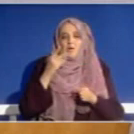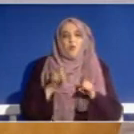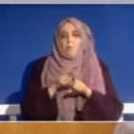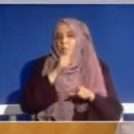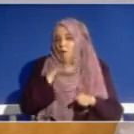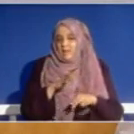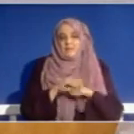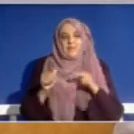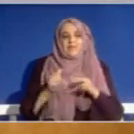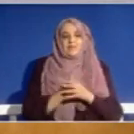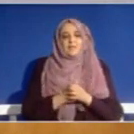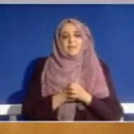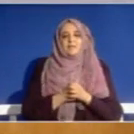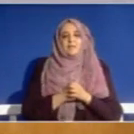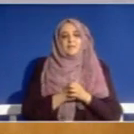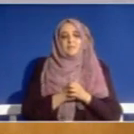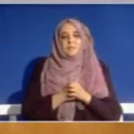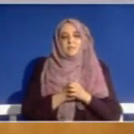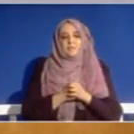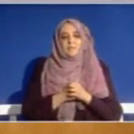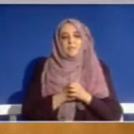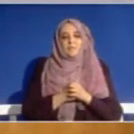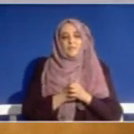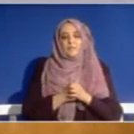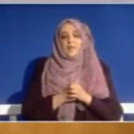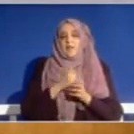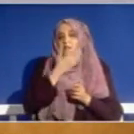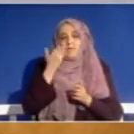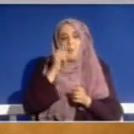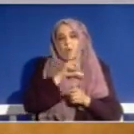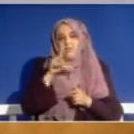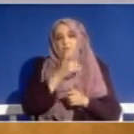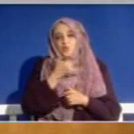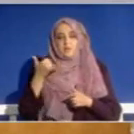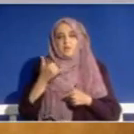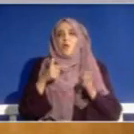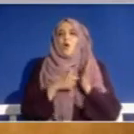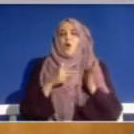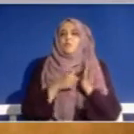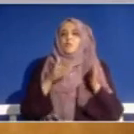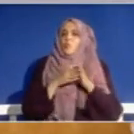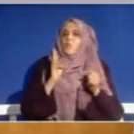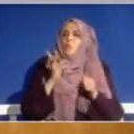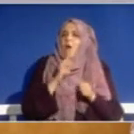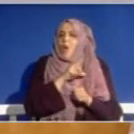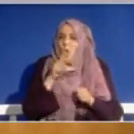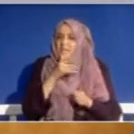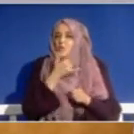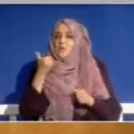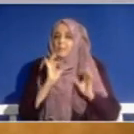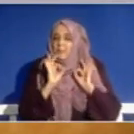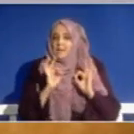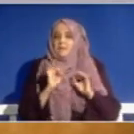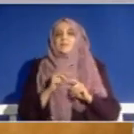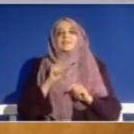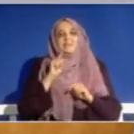عليه وسلم يفعلها ويرغب فيها، صيام الاثنين والخميس. ولما سئل النبي صلى الله عليه وسلم لماذا تصوم الاثنين والخميس،